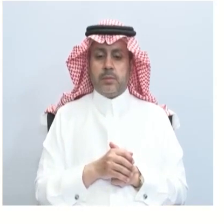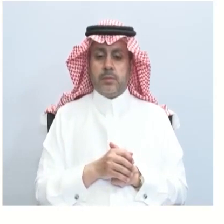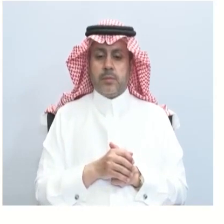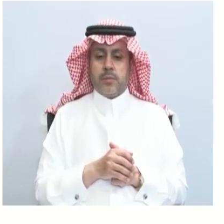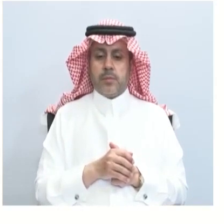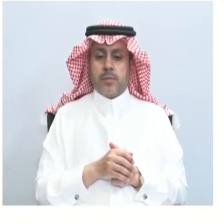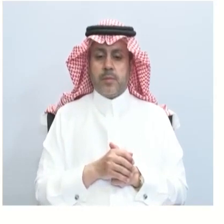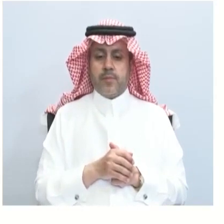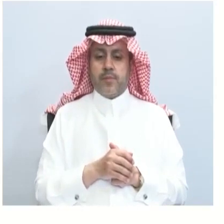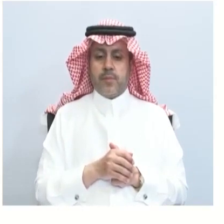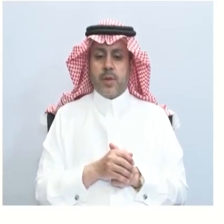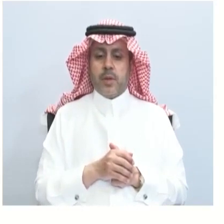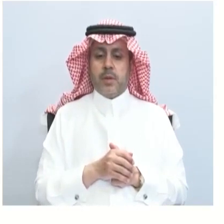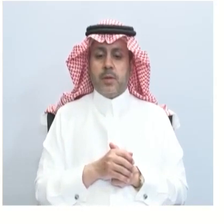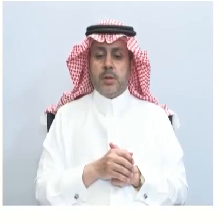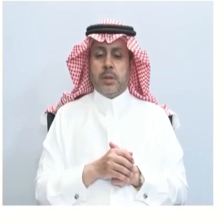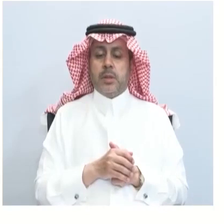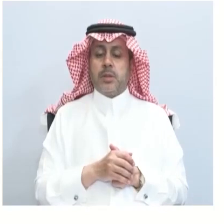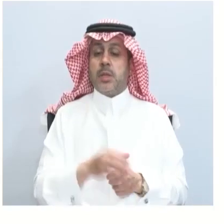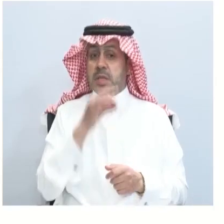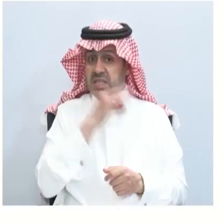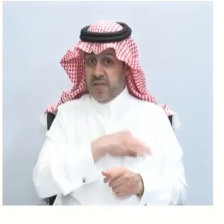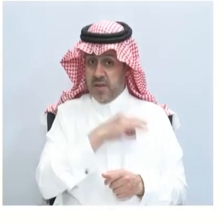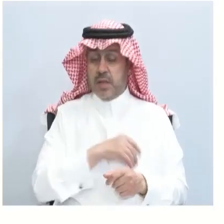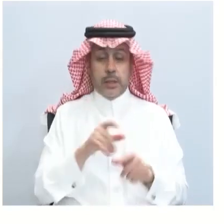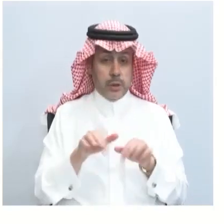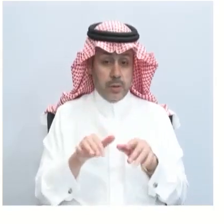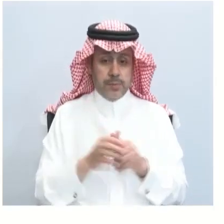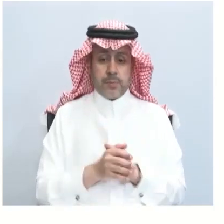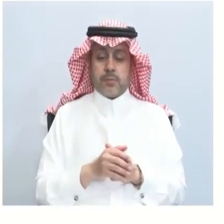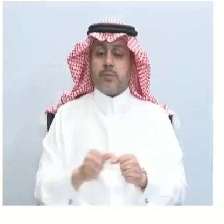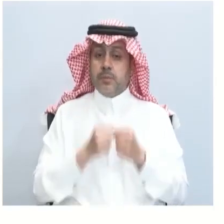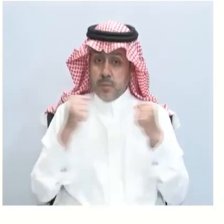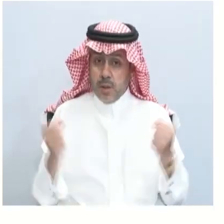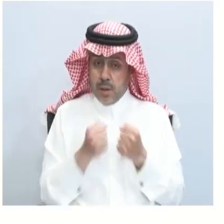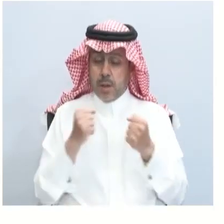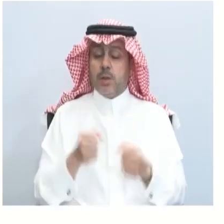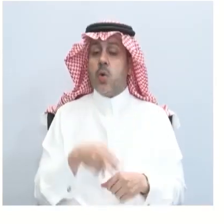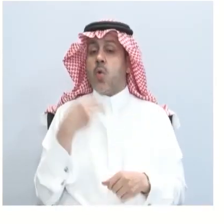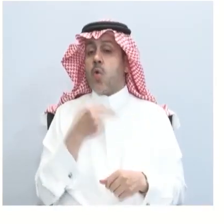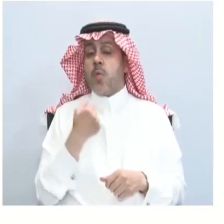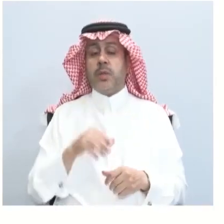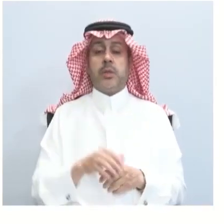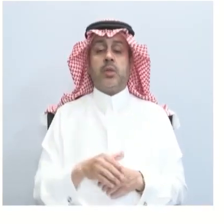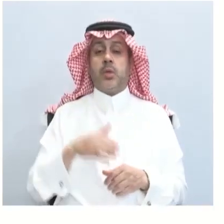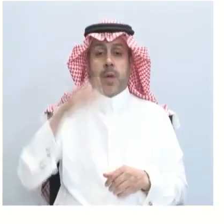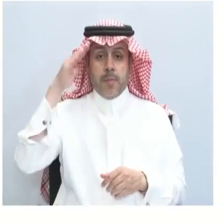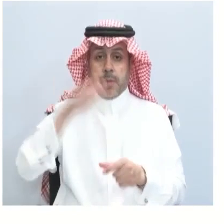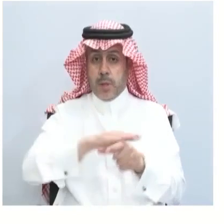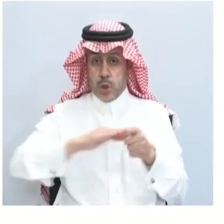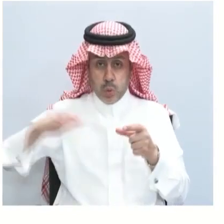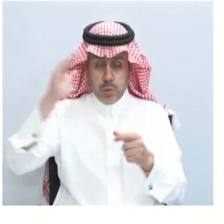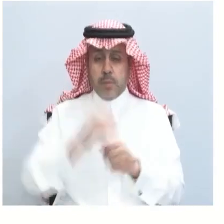مظاهر نستثمر التقنيه عنيه حكومه المملكه العربيه السعوديه بالطفل وصدر في ذلك